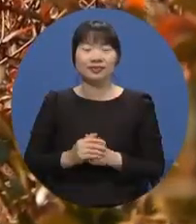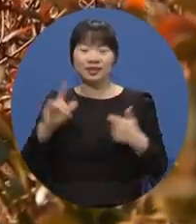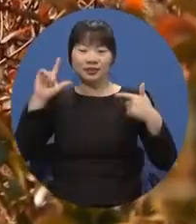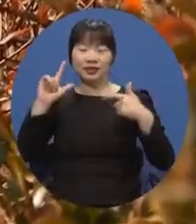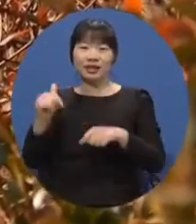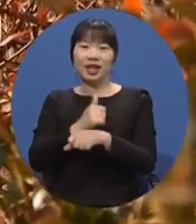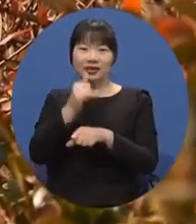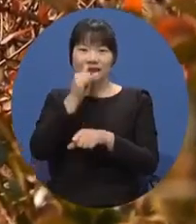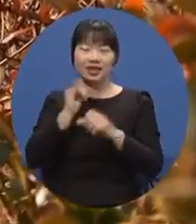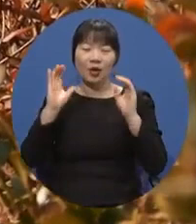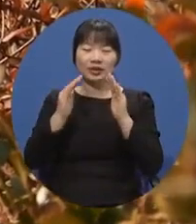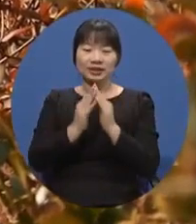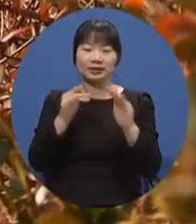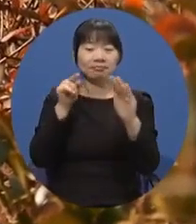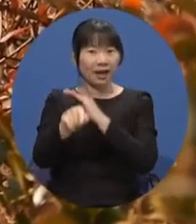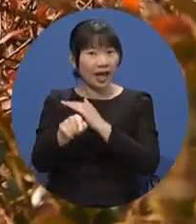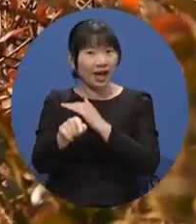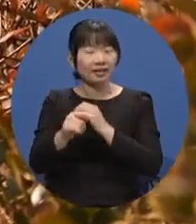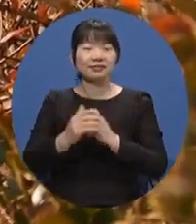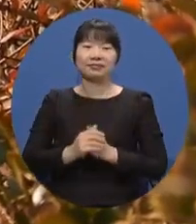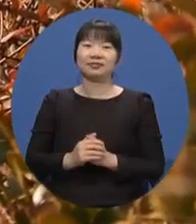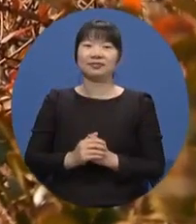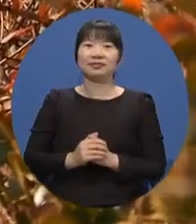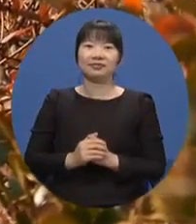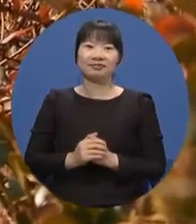주인공이 다닌다는 어린이집을 찾았는데요.